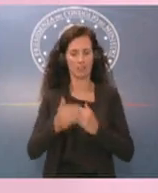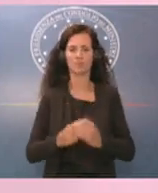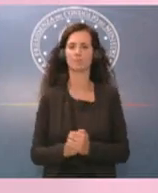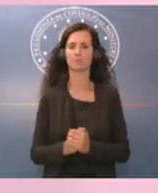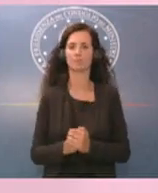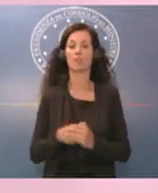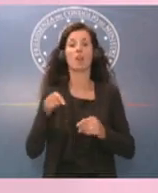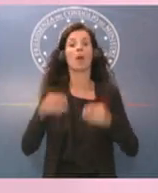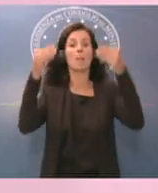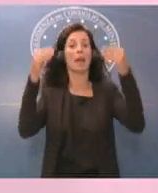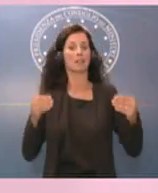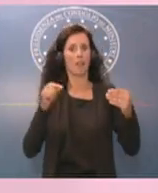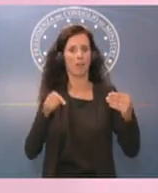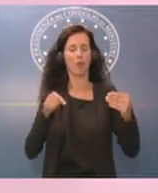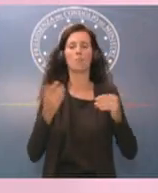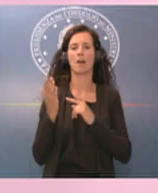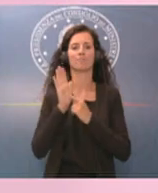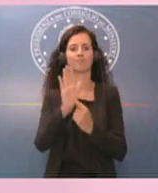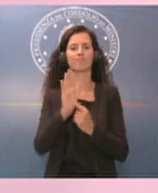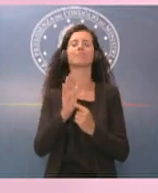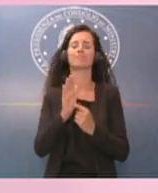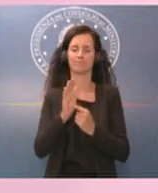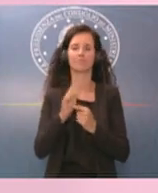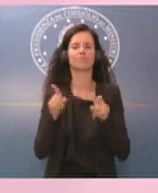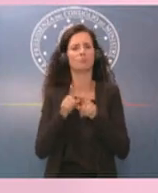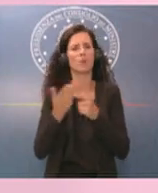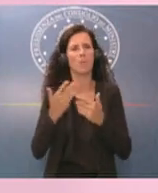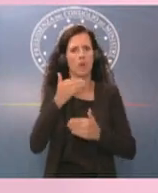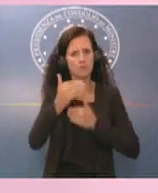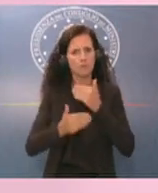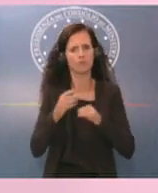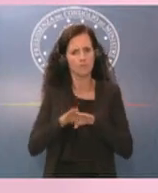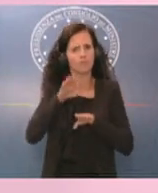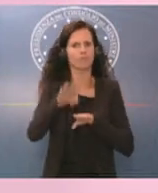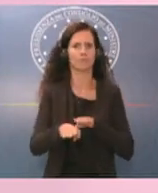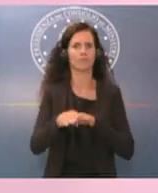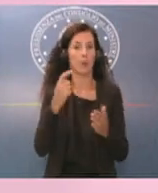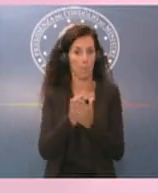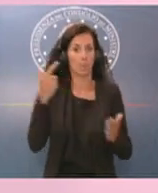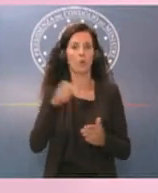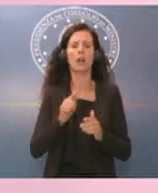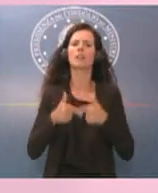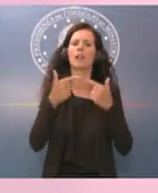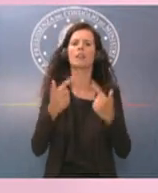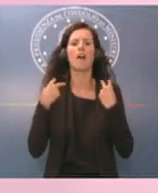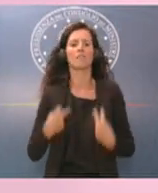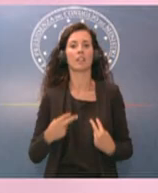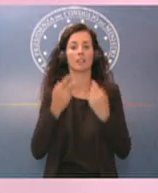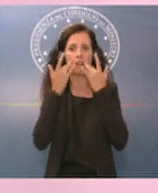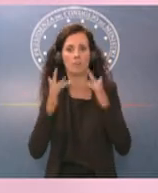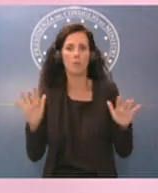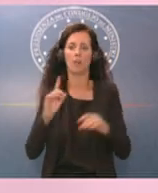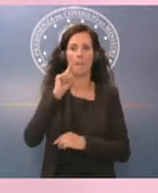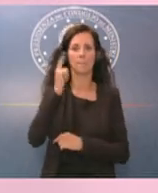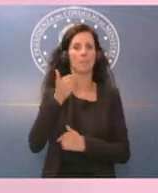oggi presentiamo è un passo avanti importante, proprio per semplificare la vita, per migliorare la qualità della